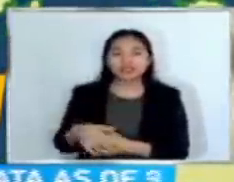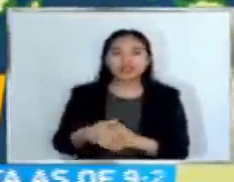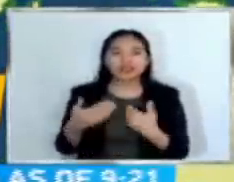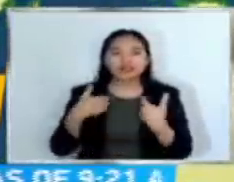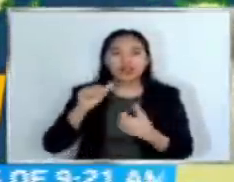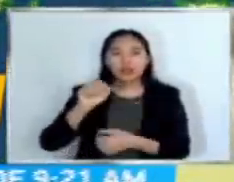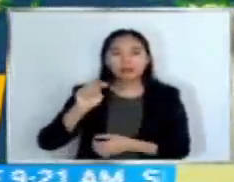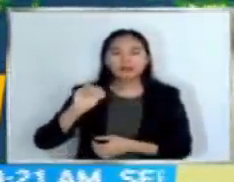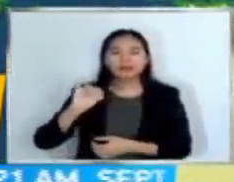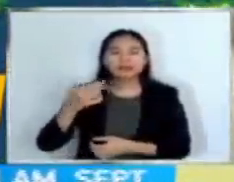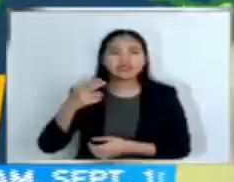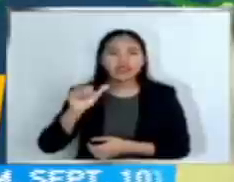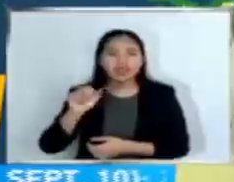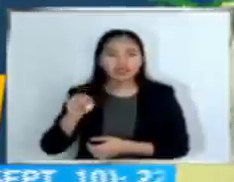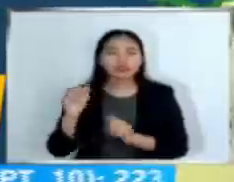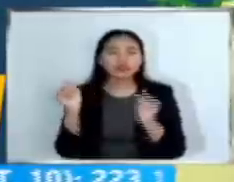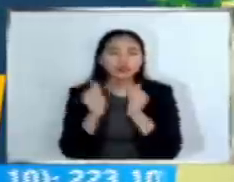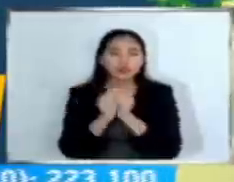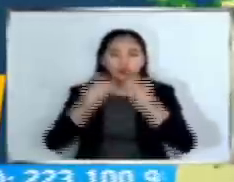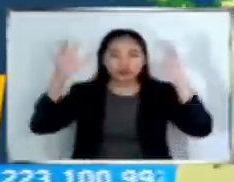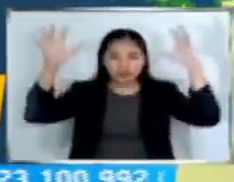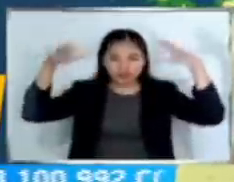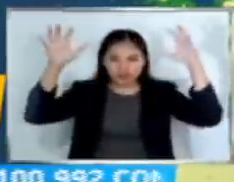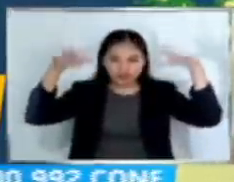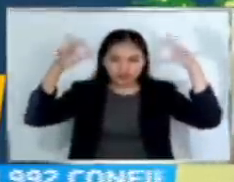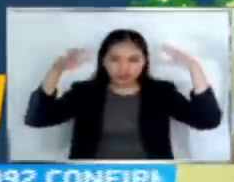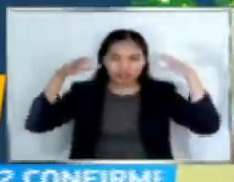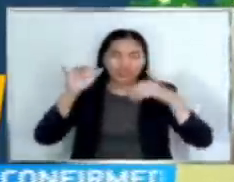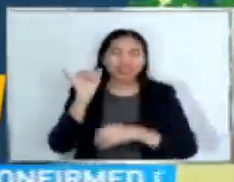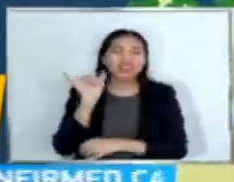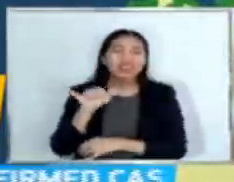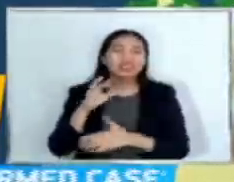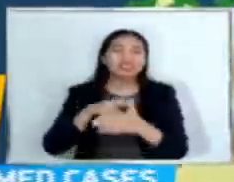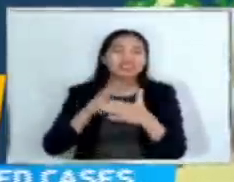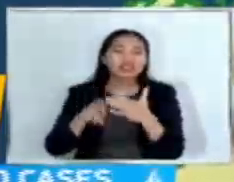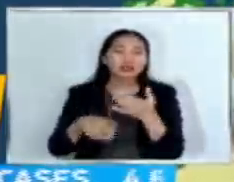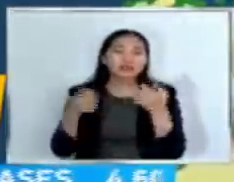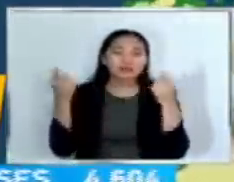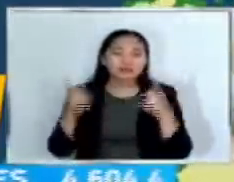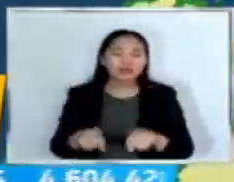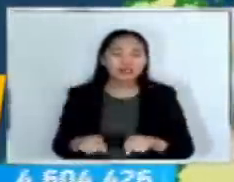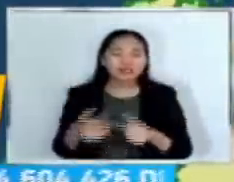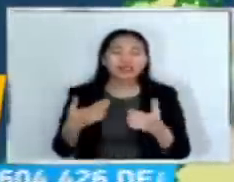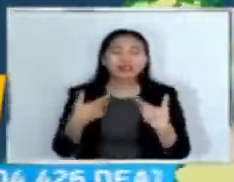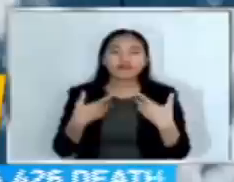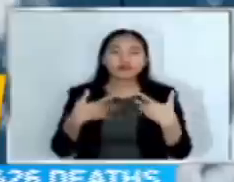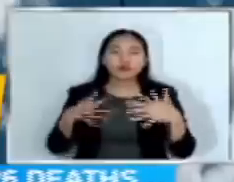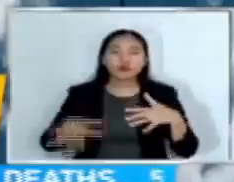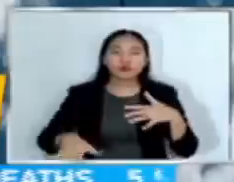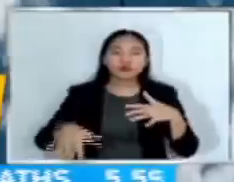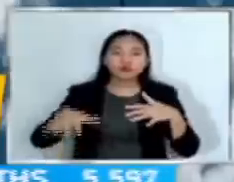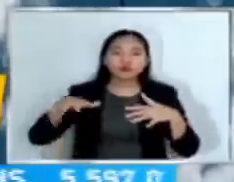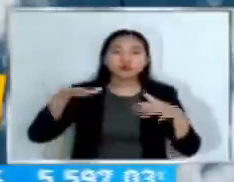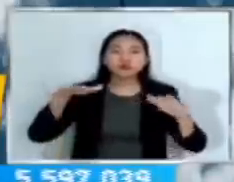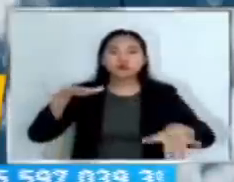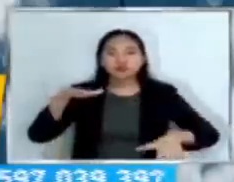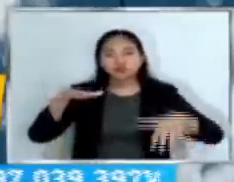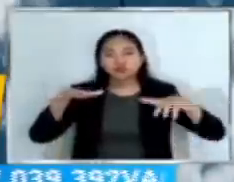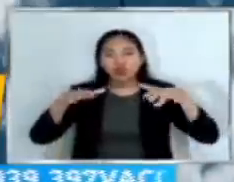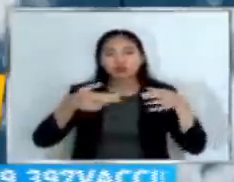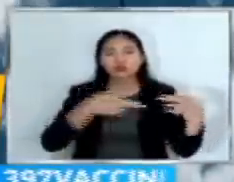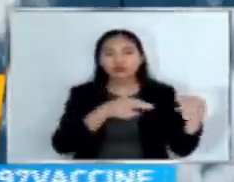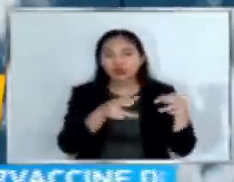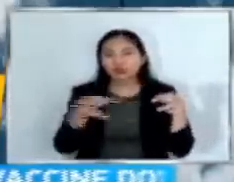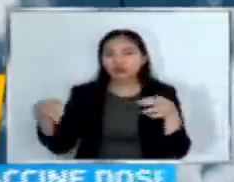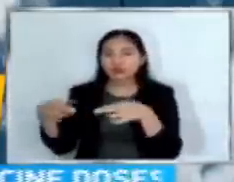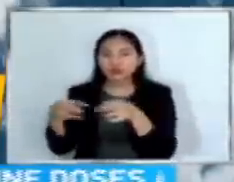na naging resulta ay umapo po yung mga ibang river channels sa northern Luzon area. Mm-hmm.